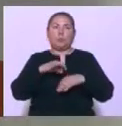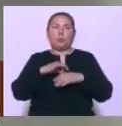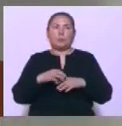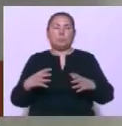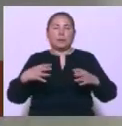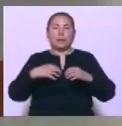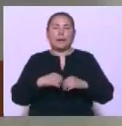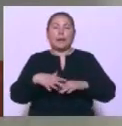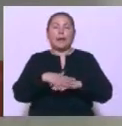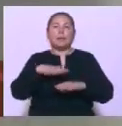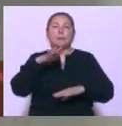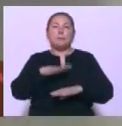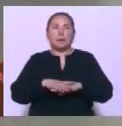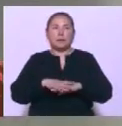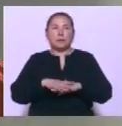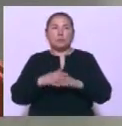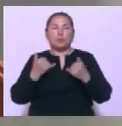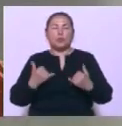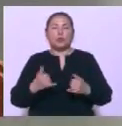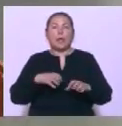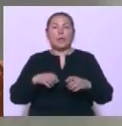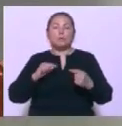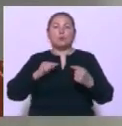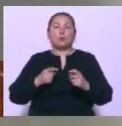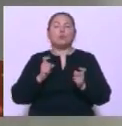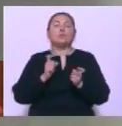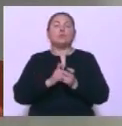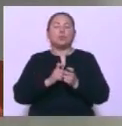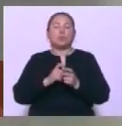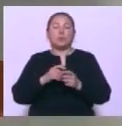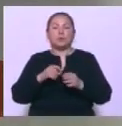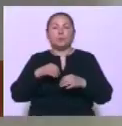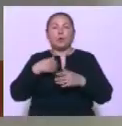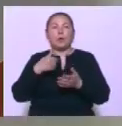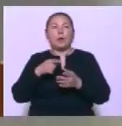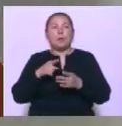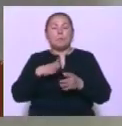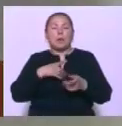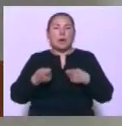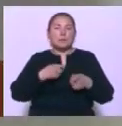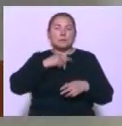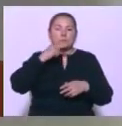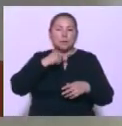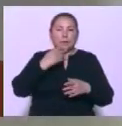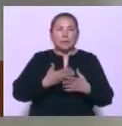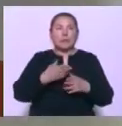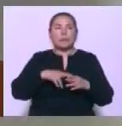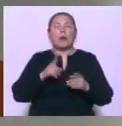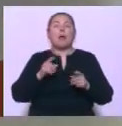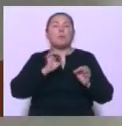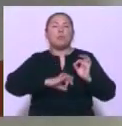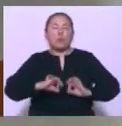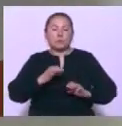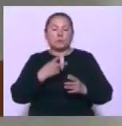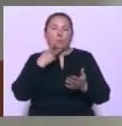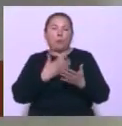бірігіп, Халық банк бүгінгі алаяқтармен қалай күресу керек, олардан сіздерге сілтеме келген кезде сіздер қандай қимыл қолдану керек,